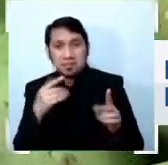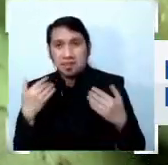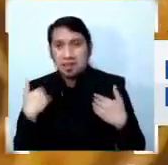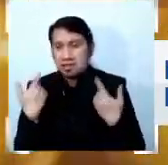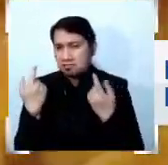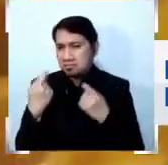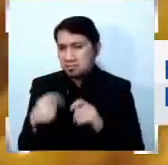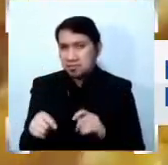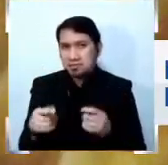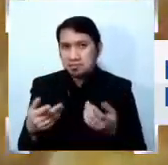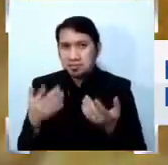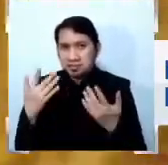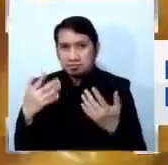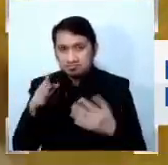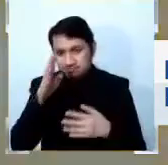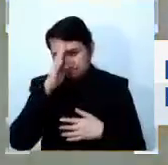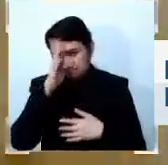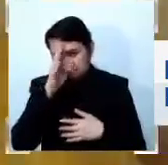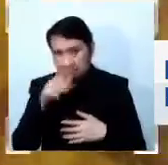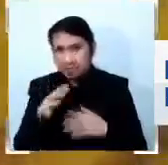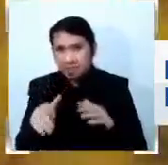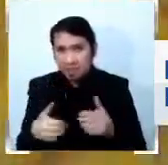mangga.